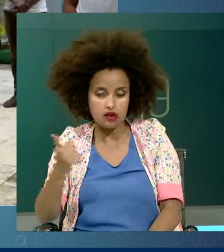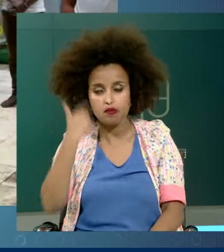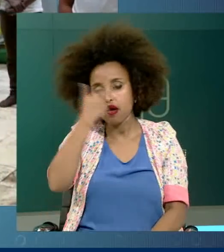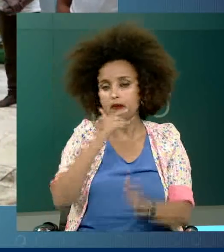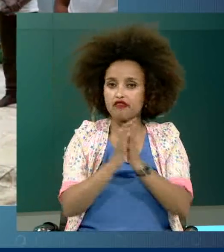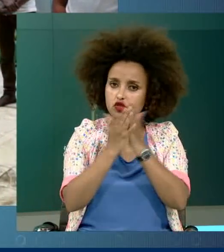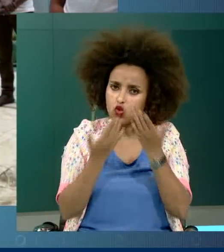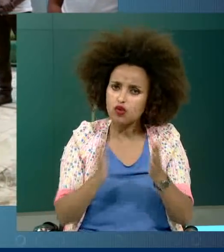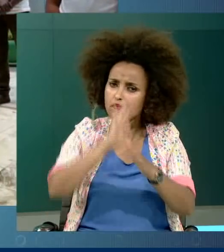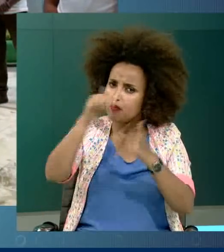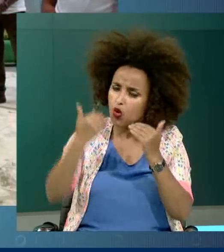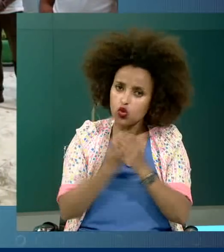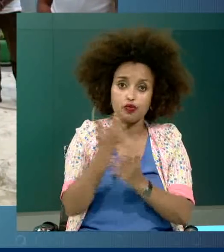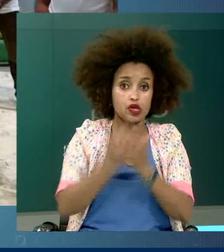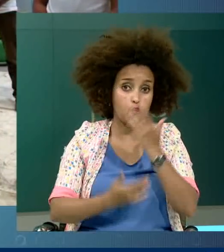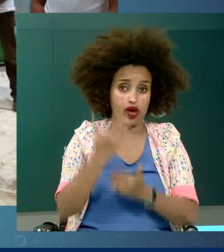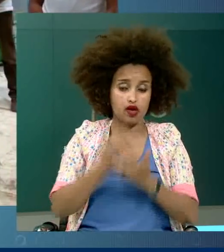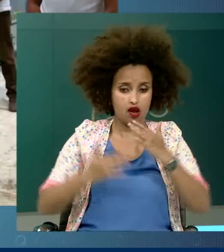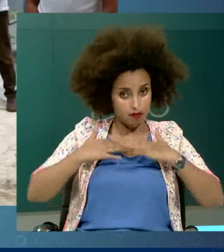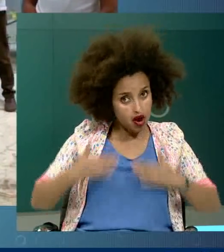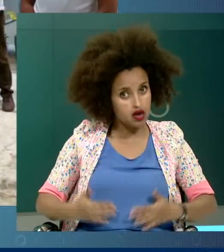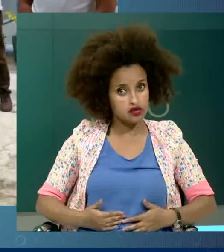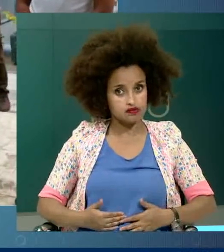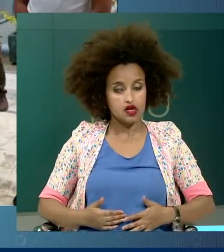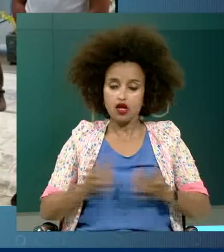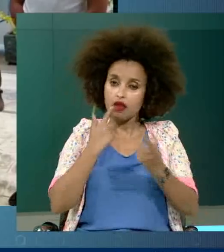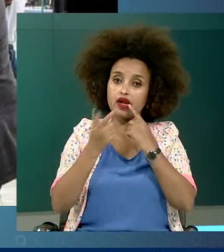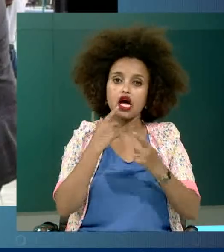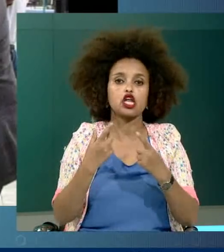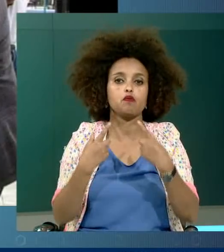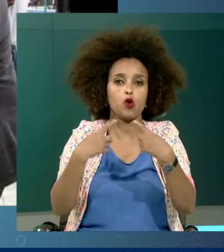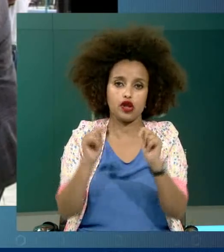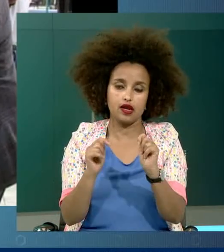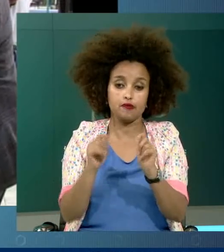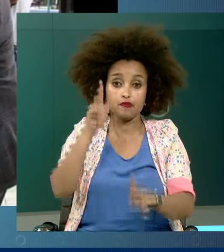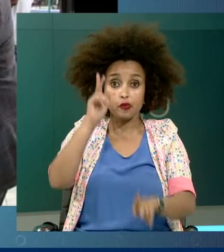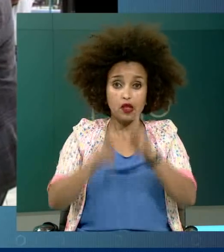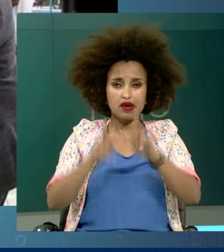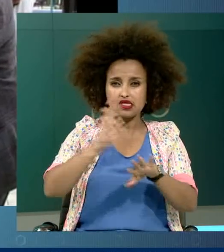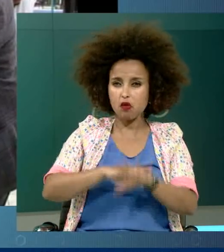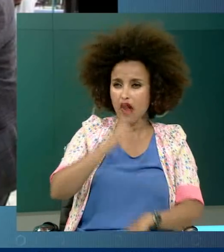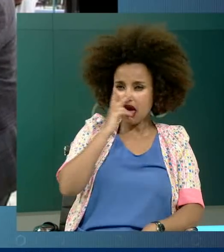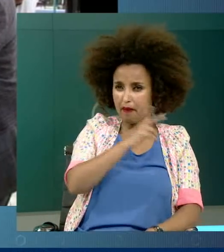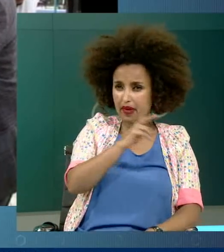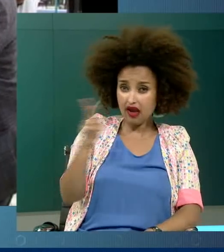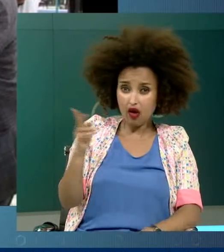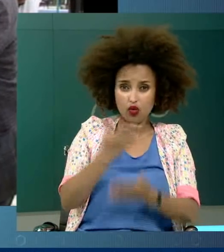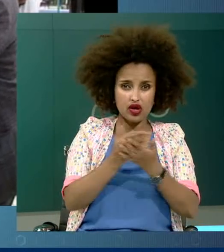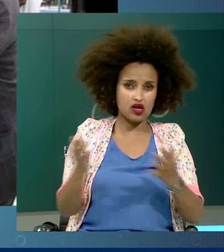በሁሉም አማራጮች በአካልም ህጉ በሚፈቅደው መሰረት ለመነጋገር እንሞክራለን እና ህብረተሰቡ ላይ የምናየው ዝንጋዬ